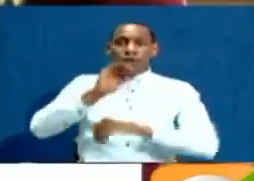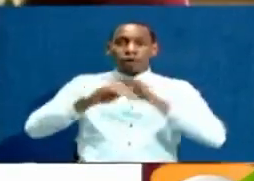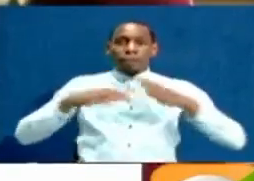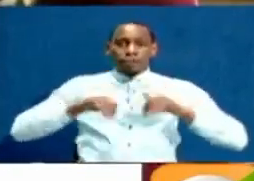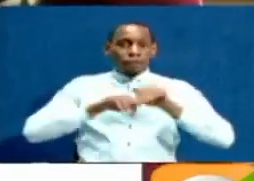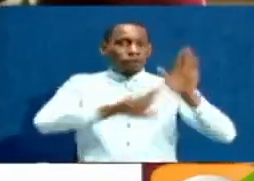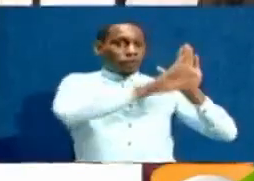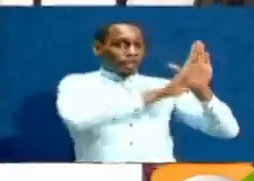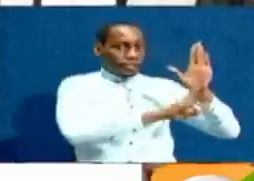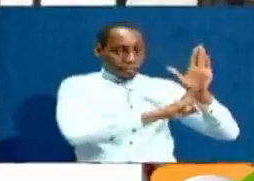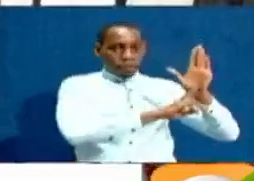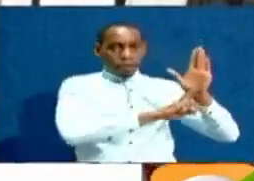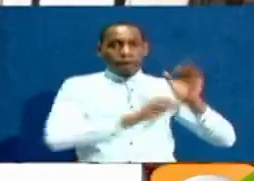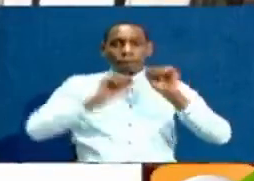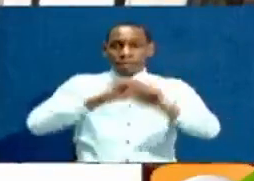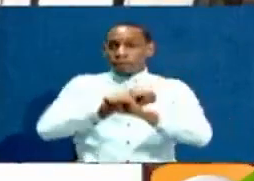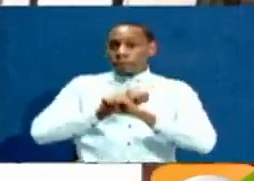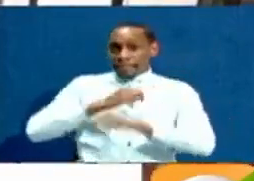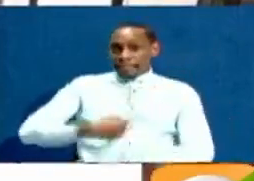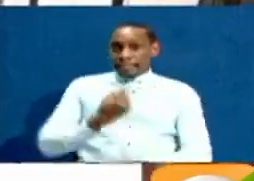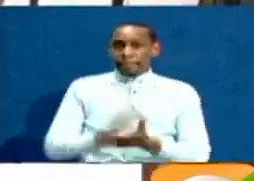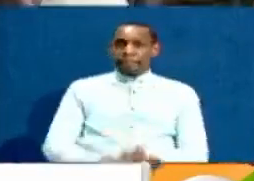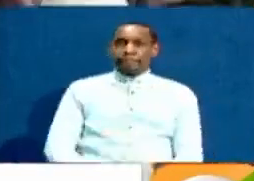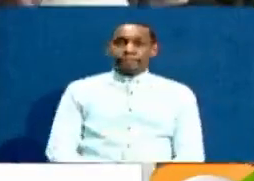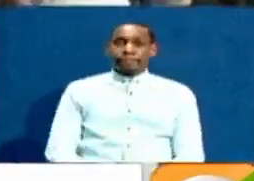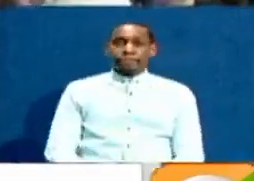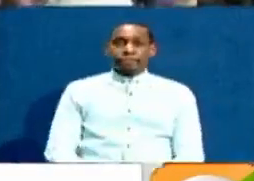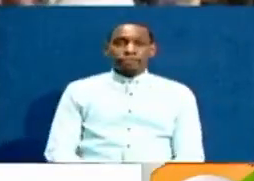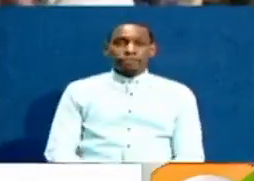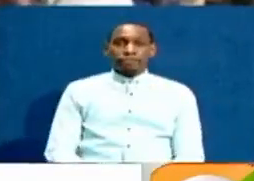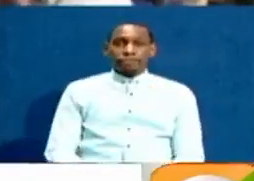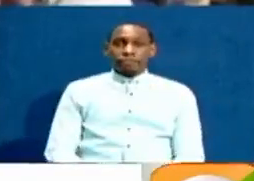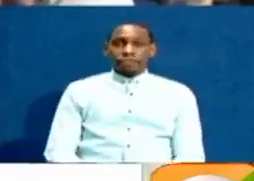wizara hiyo kuhusu jinsi ya kujikinga. Chemutai Goin, Runinga Citizen.